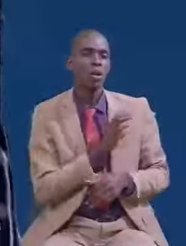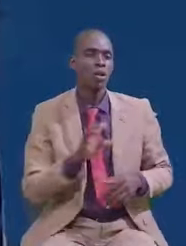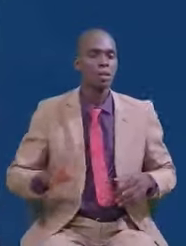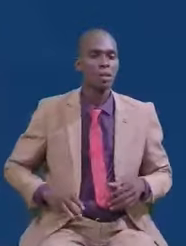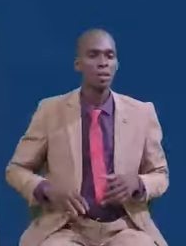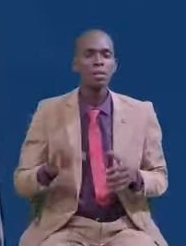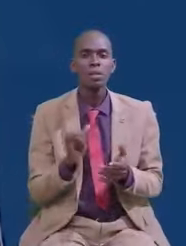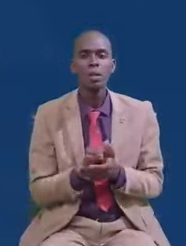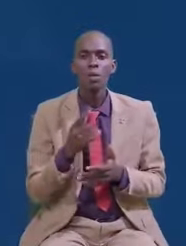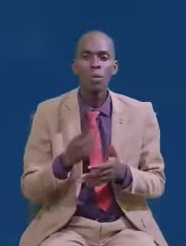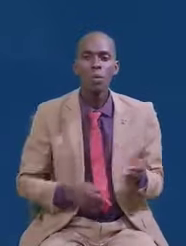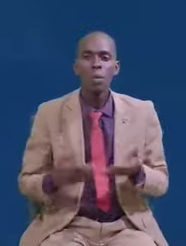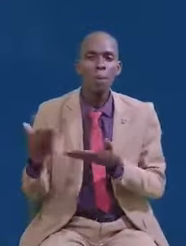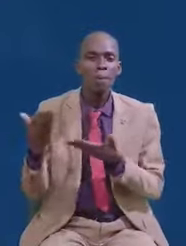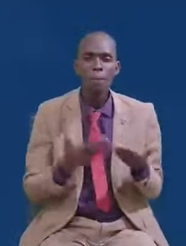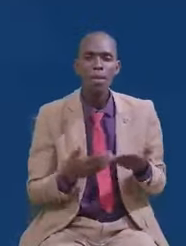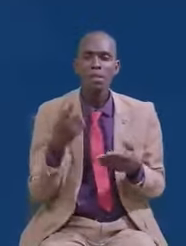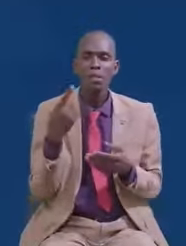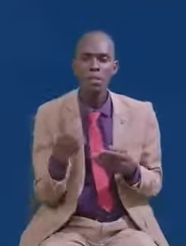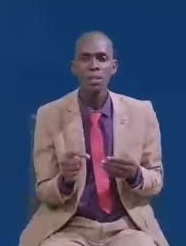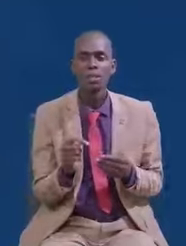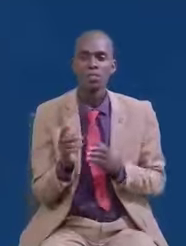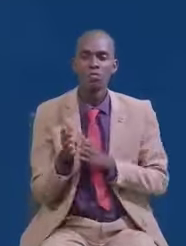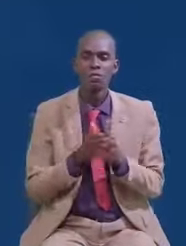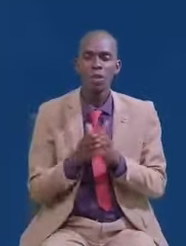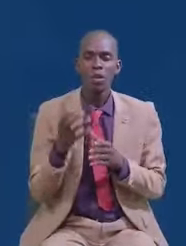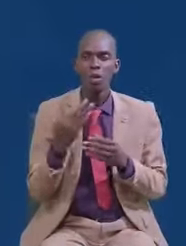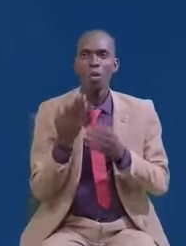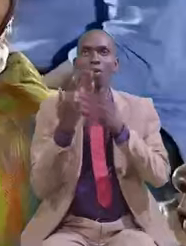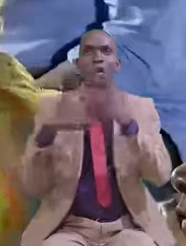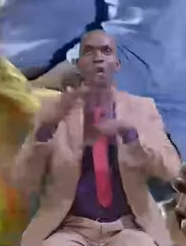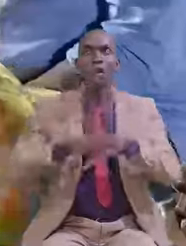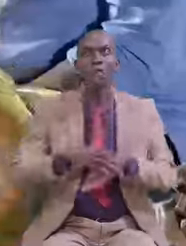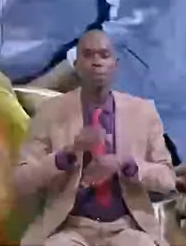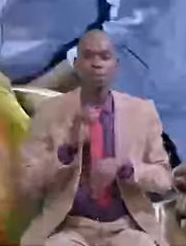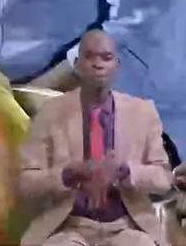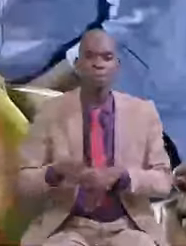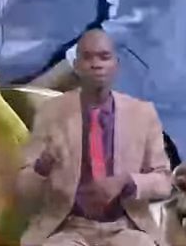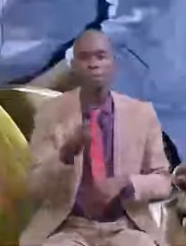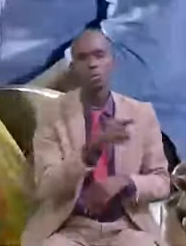C'est ce qui apporte le désir du ciel sur vous.